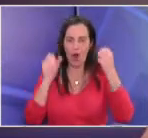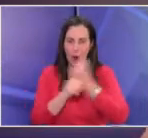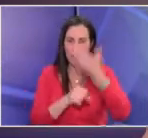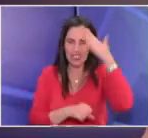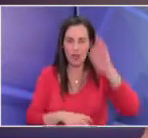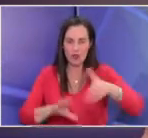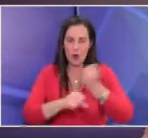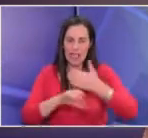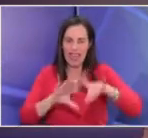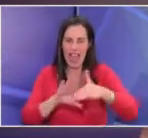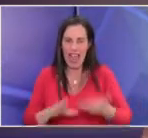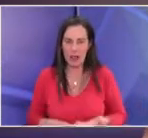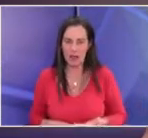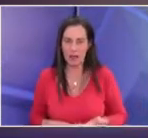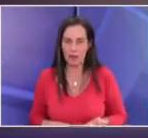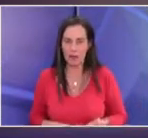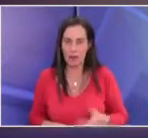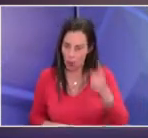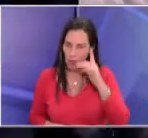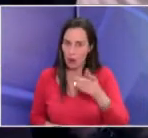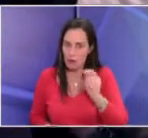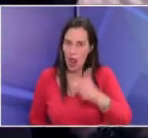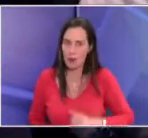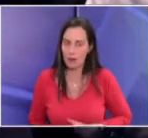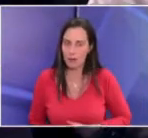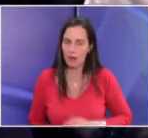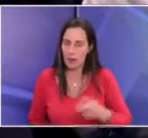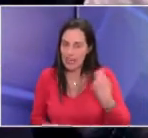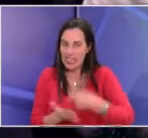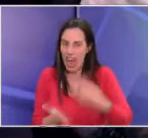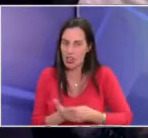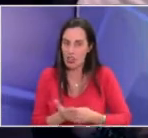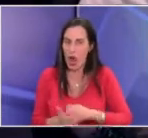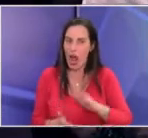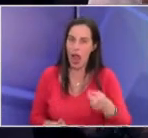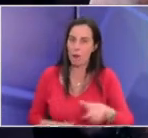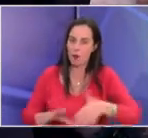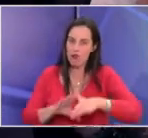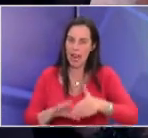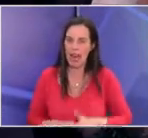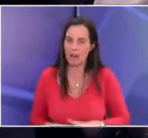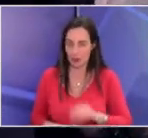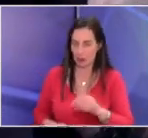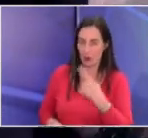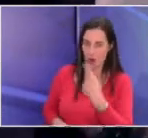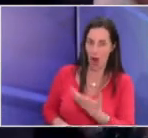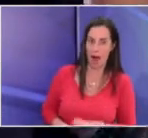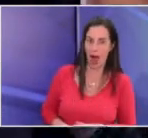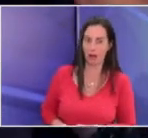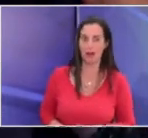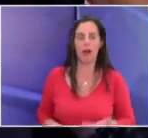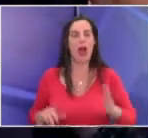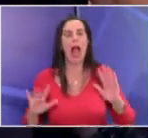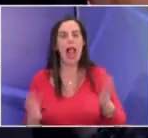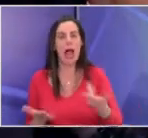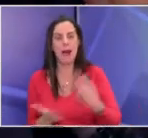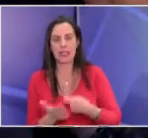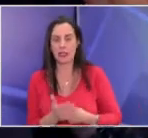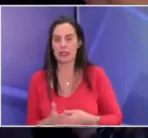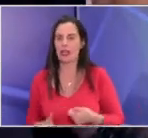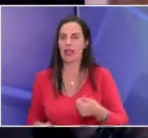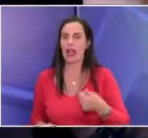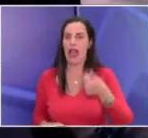קצת תבן, תעשה לבנים. עוד קצת תבן, תעשה לבנים. אין כבר תבן, איך נעשה לבנים? אחי, לוקחים, אין פה, פה, פה, פה